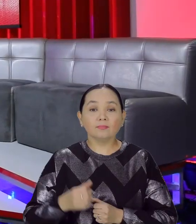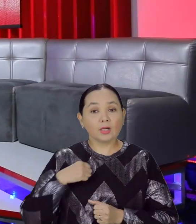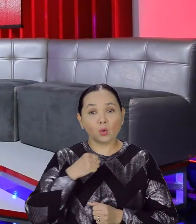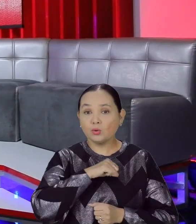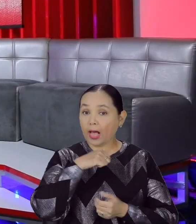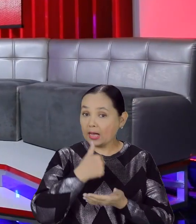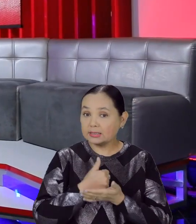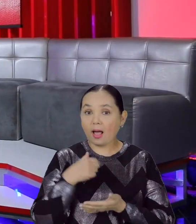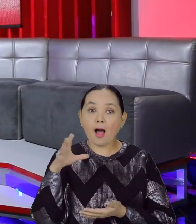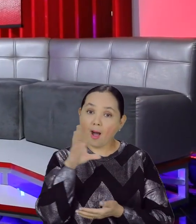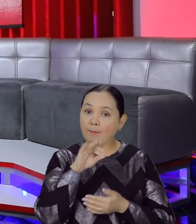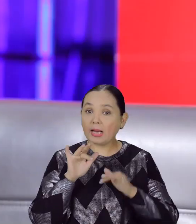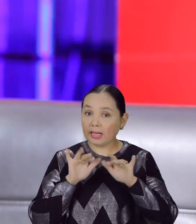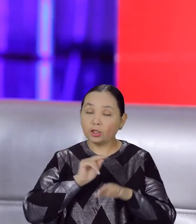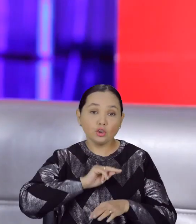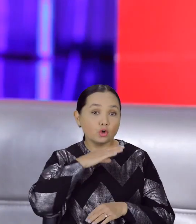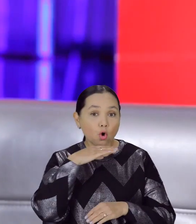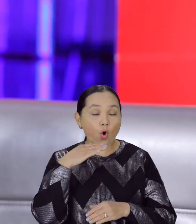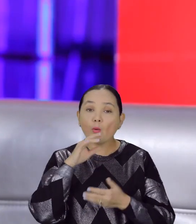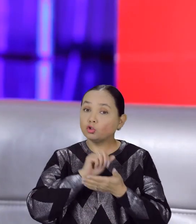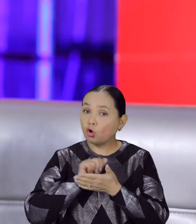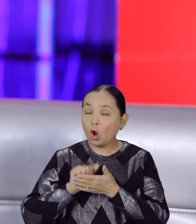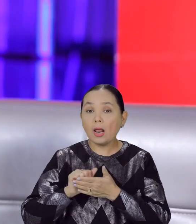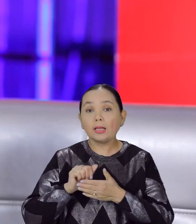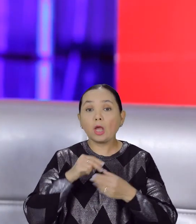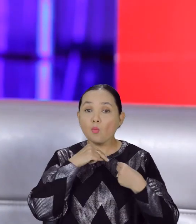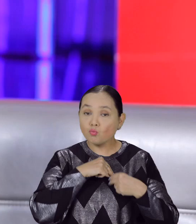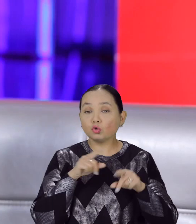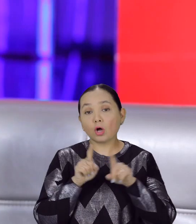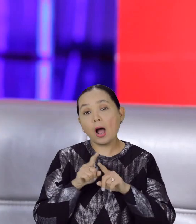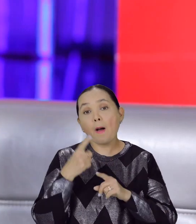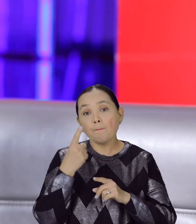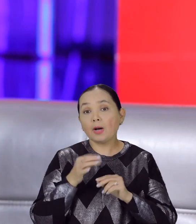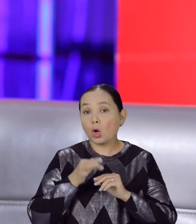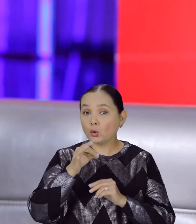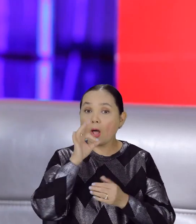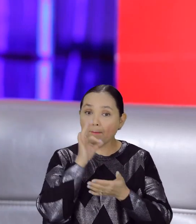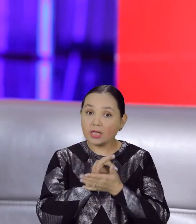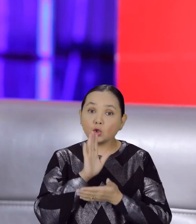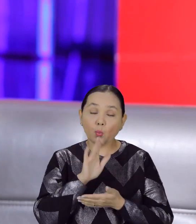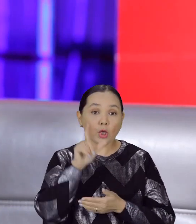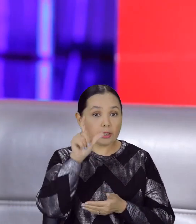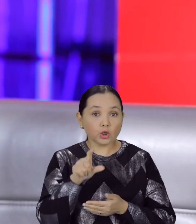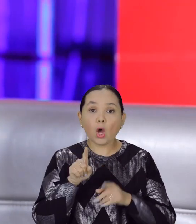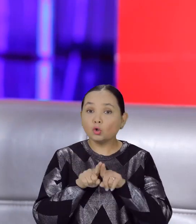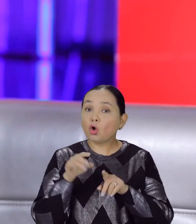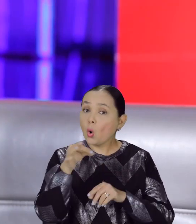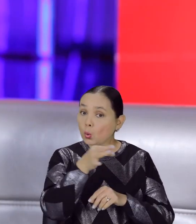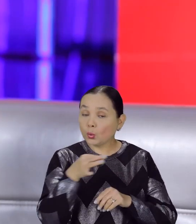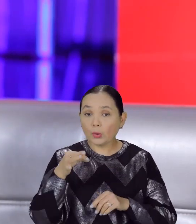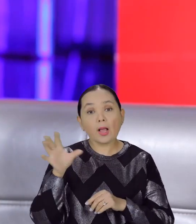O'zi aslida hammaning qiladigan ishi ko'p, shug'ullanadigan yumush ham. Lekin bir hududga mas'ul bo'lgan inson ana shu